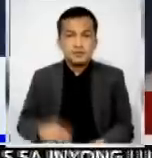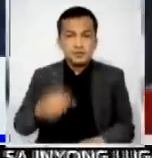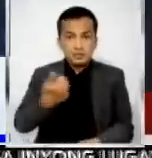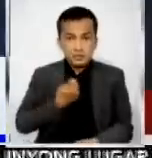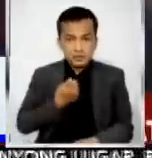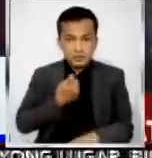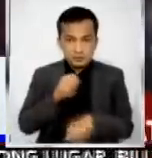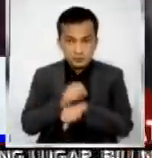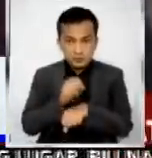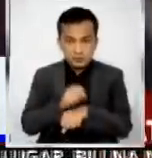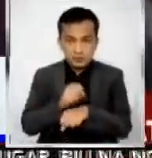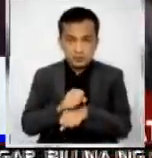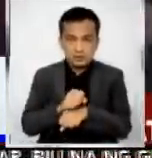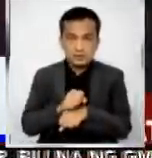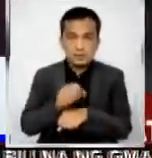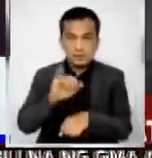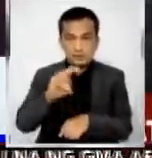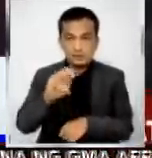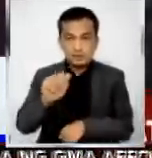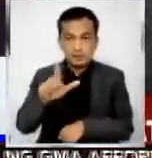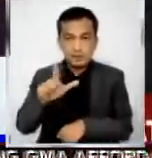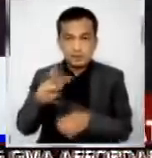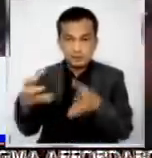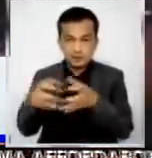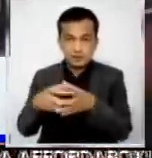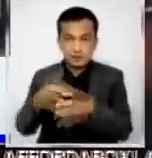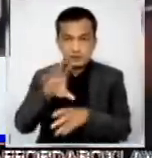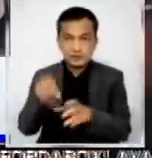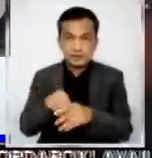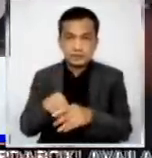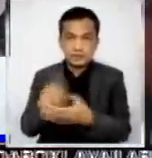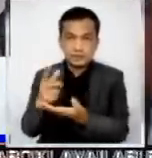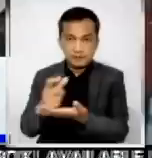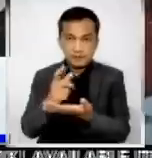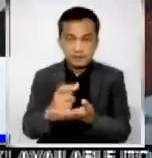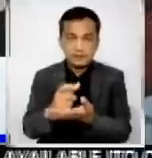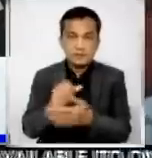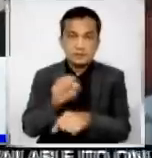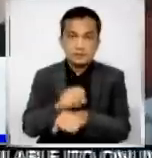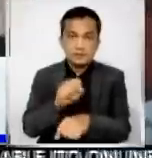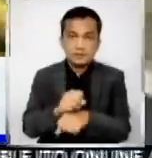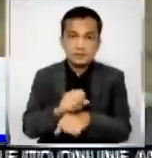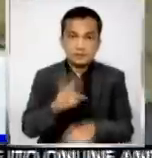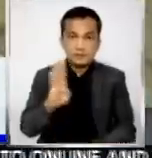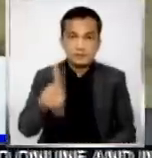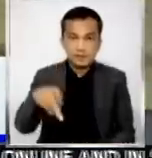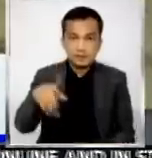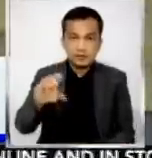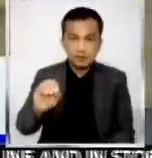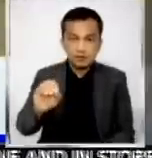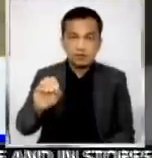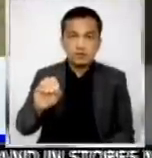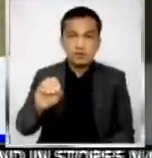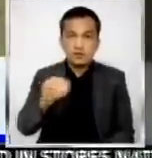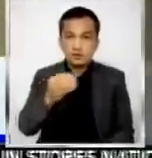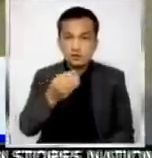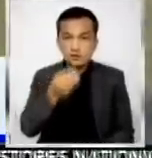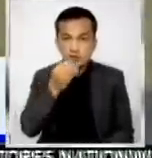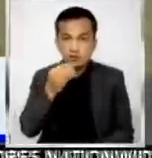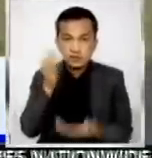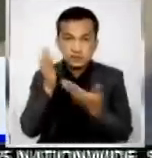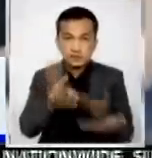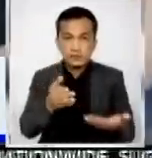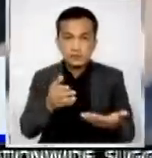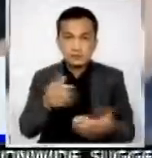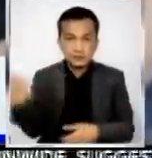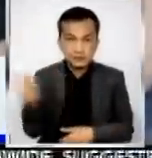informal sector. Kabilang sa mga nabakunahan ang mga empleyado ng BPO, food delivery, transport, security,